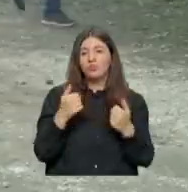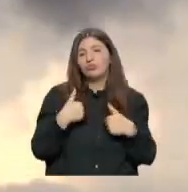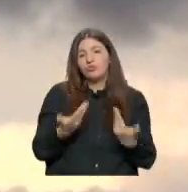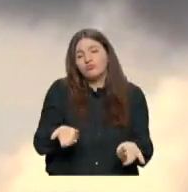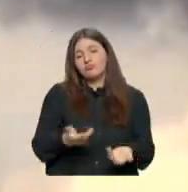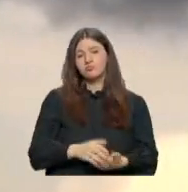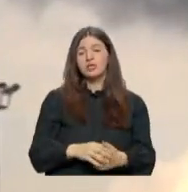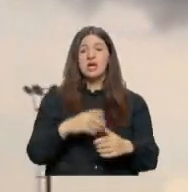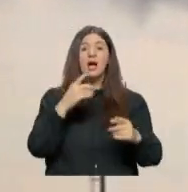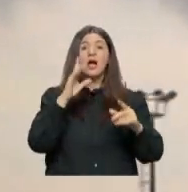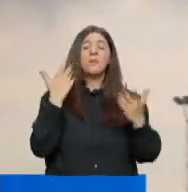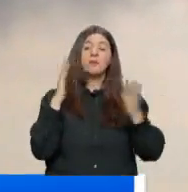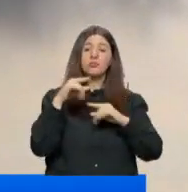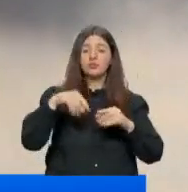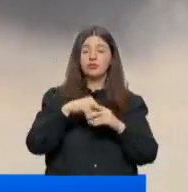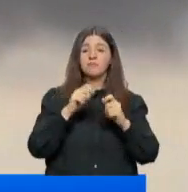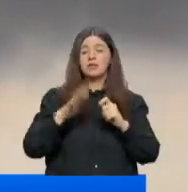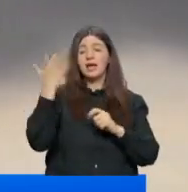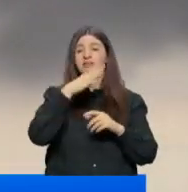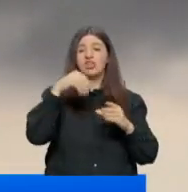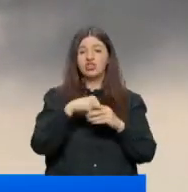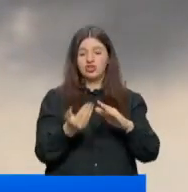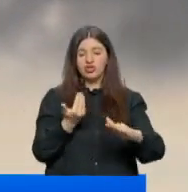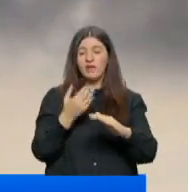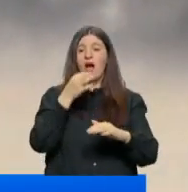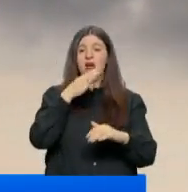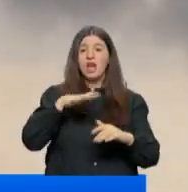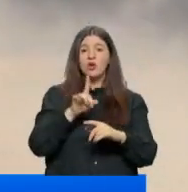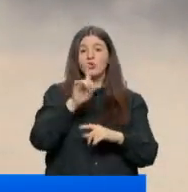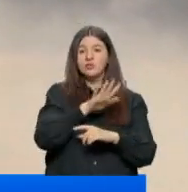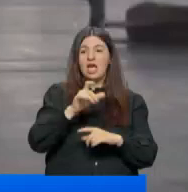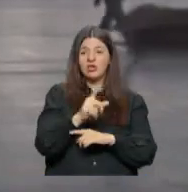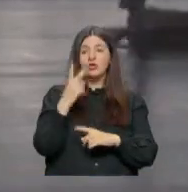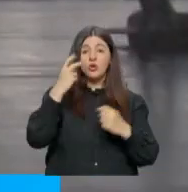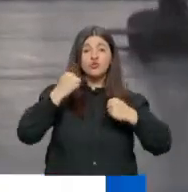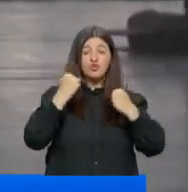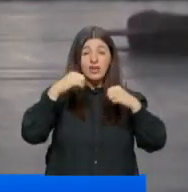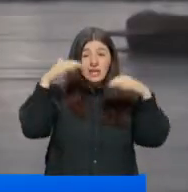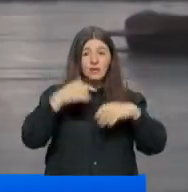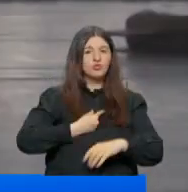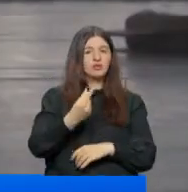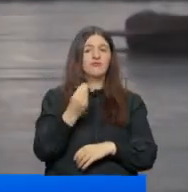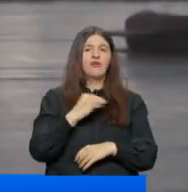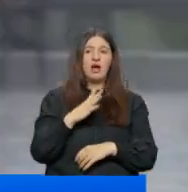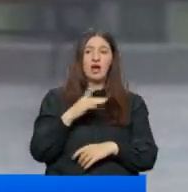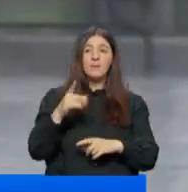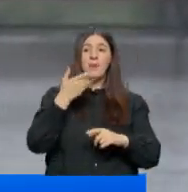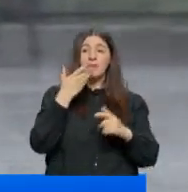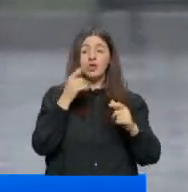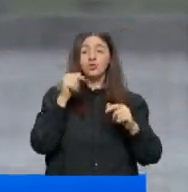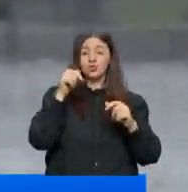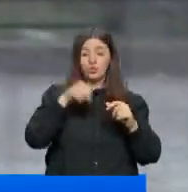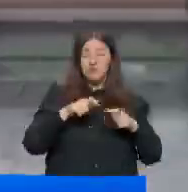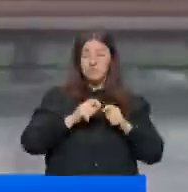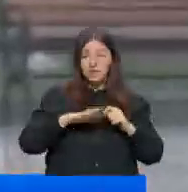oynuyorum. Meteoroloji bugün için Batı Karadeniz'in iç kesimleri ve Ankara'nın kuzey ilçelerine kuvvetli yağış uyarısı yaptı. Marmara'nın güneybatısı